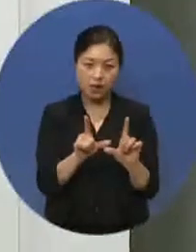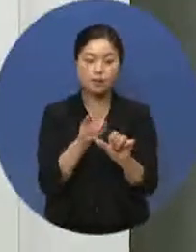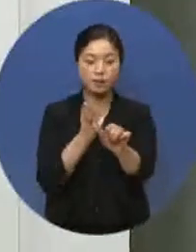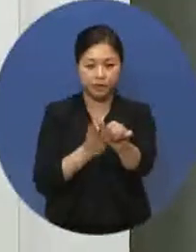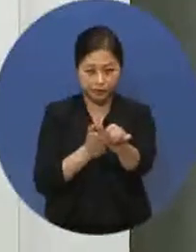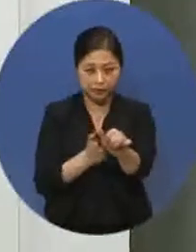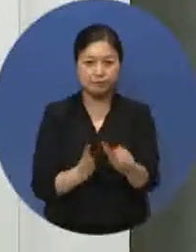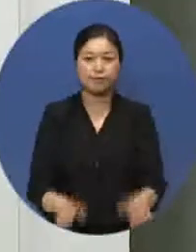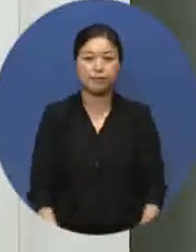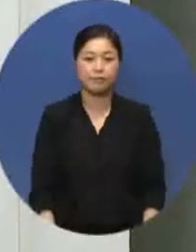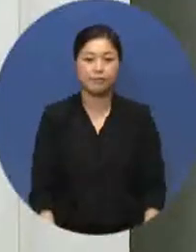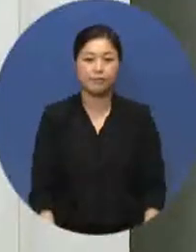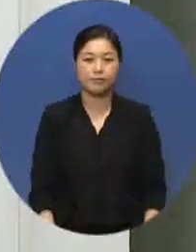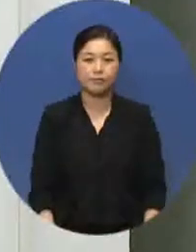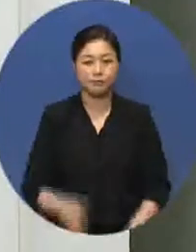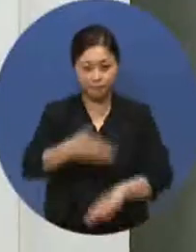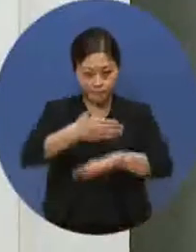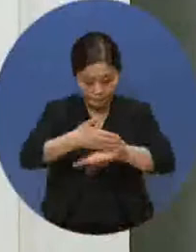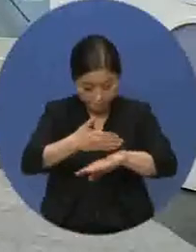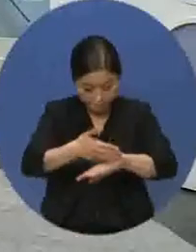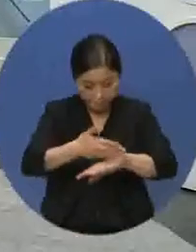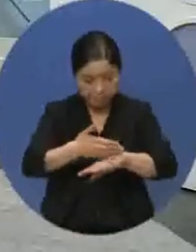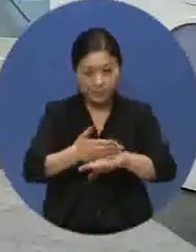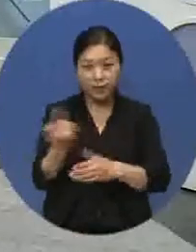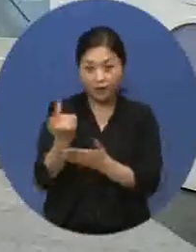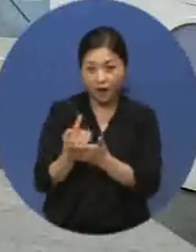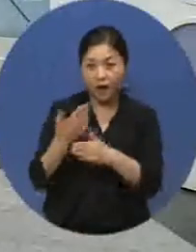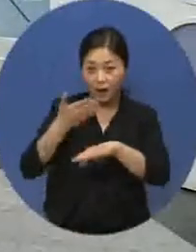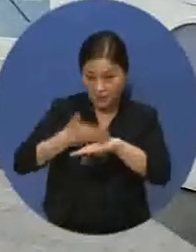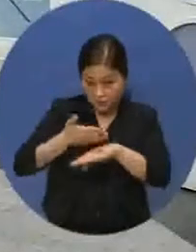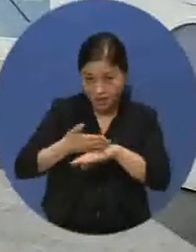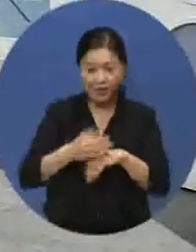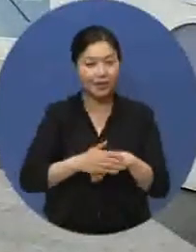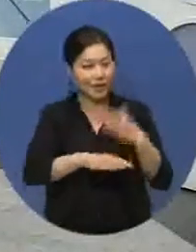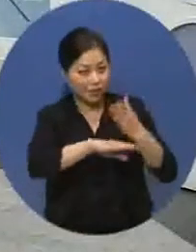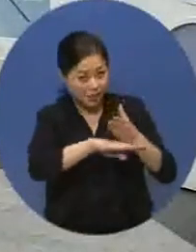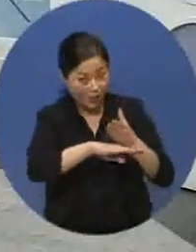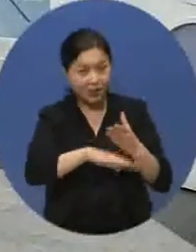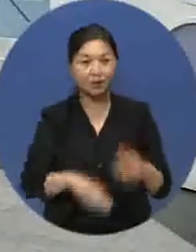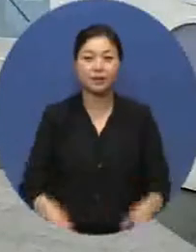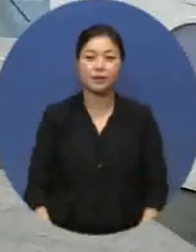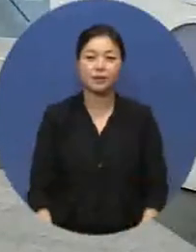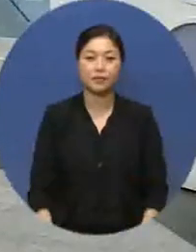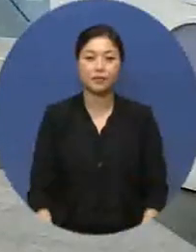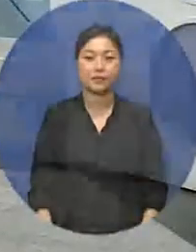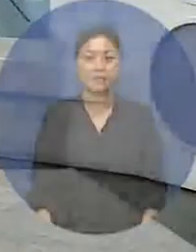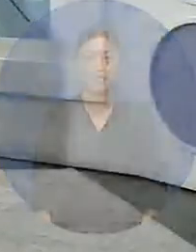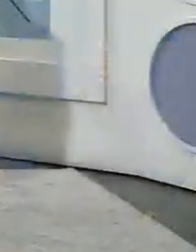보내시기를 기원합니다. 고맙습니다. 나와주셔서 감사합니다. 네, 감사합니다.